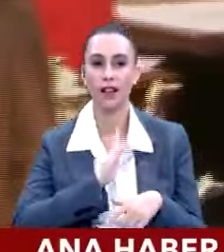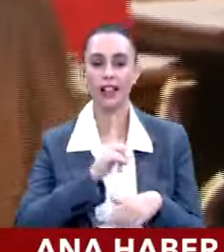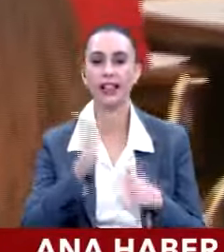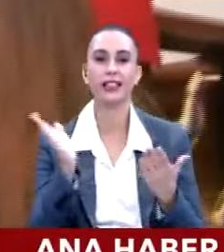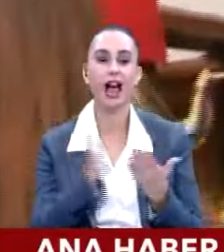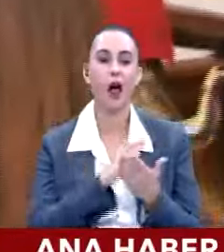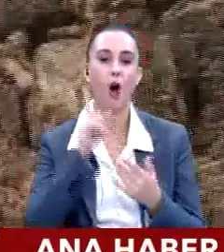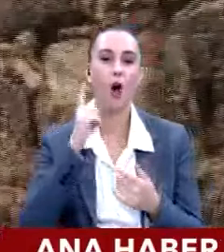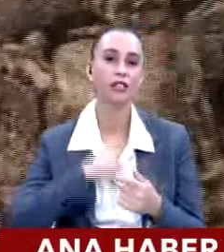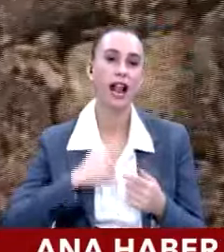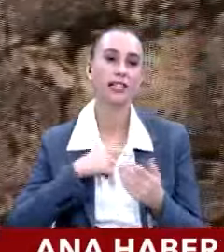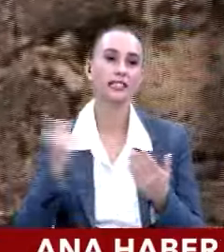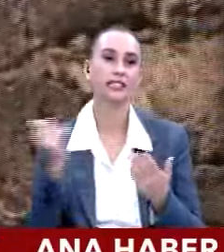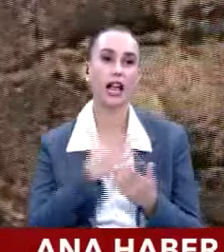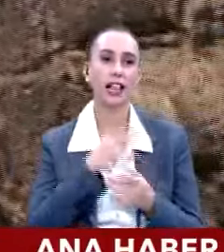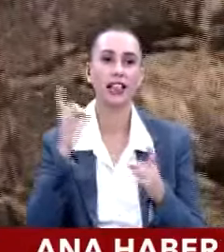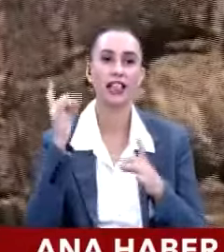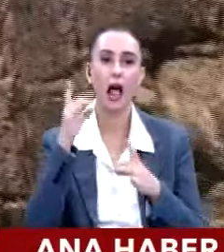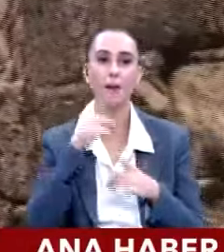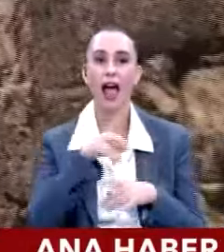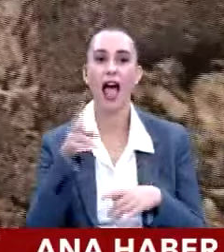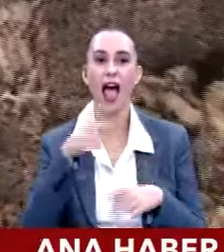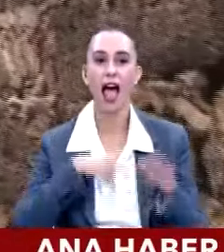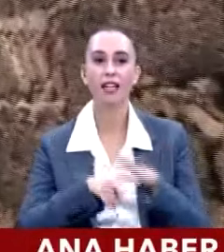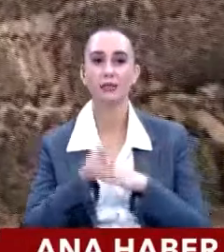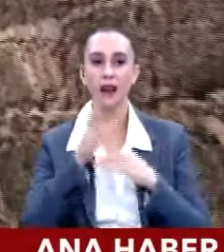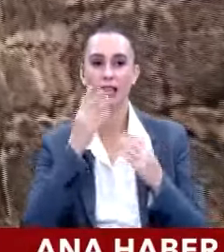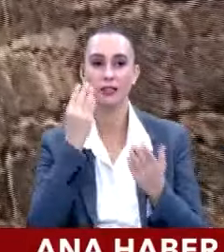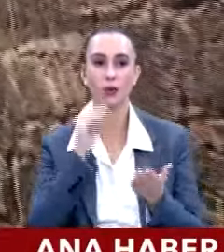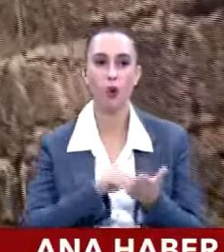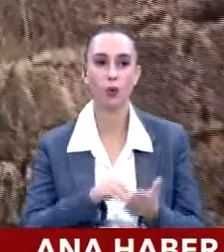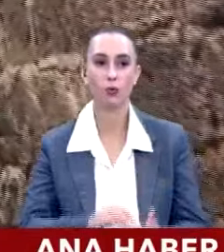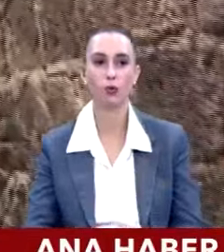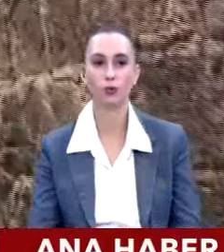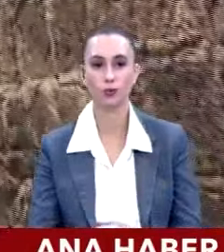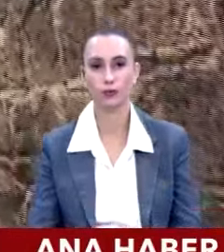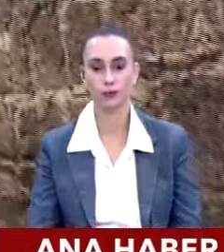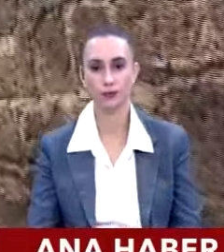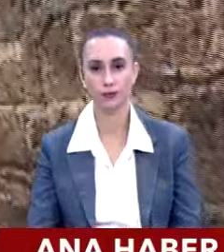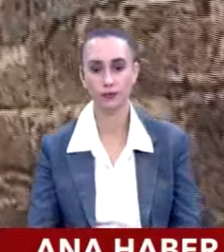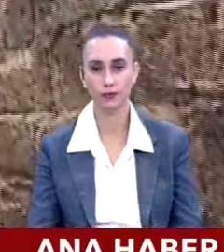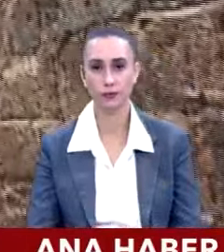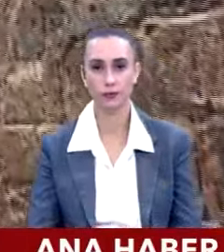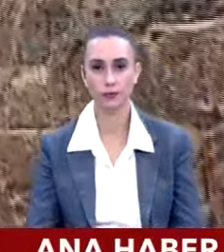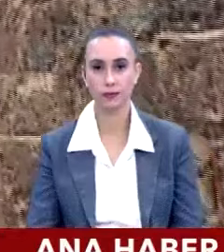Derginin özel sayısında ise Diyarbakır Ekspresi yer aldı.